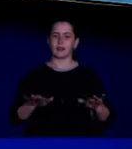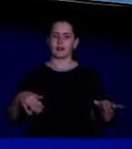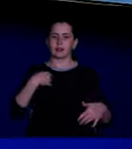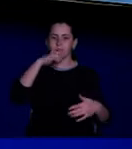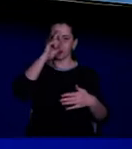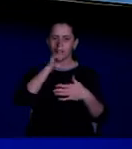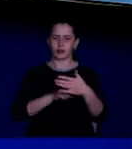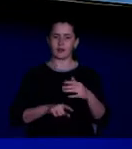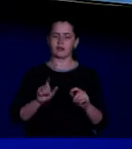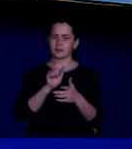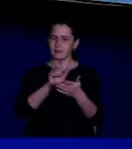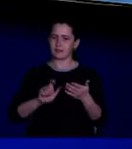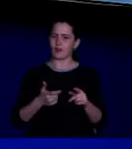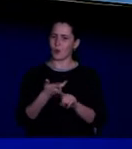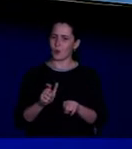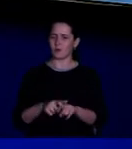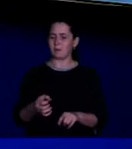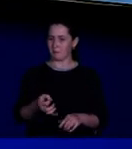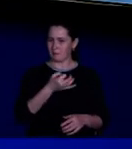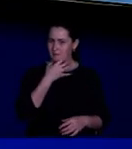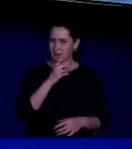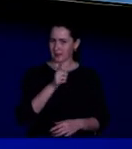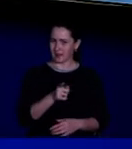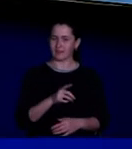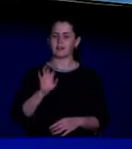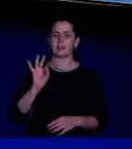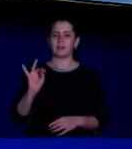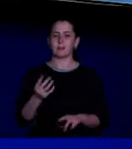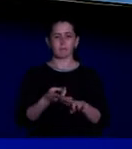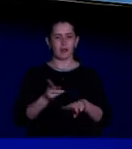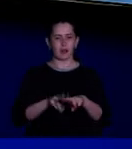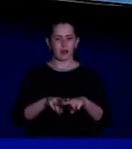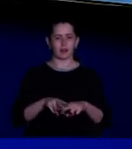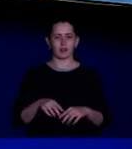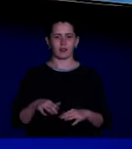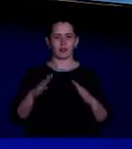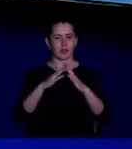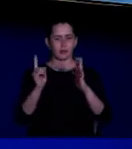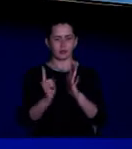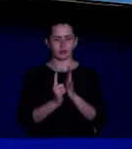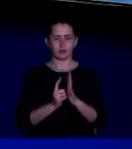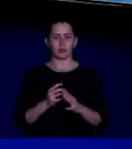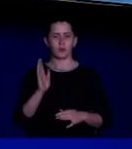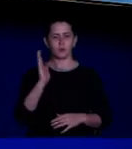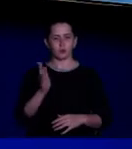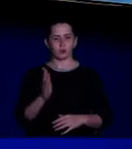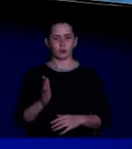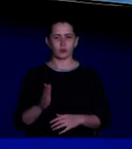я надеюсь, что стихотворение вам очень понравилось. Поэтому домашним заданием